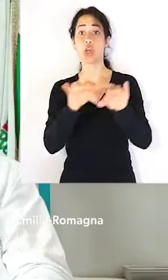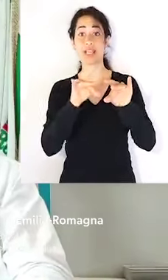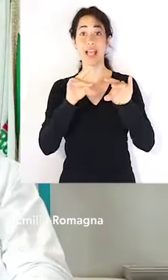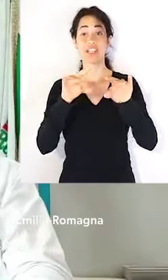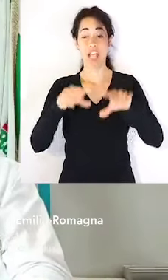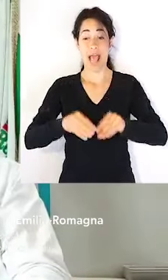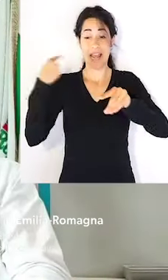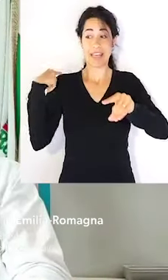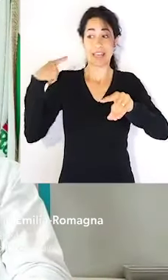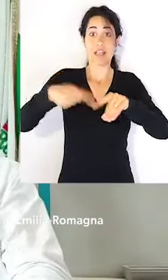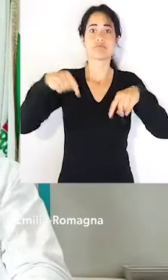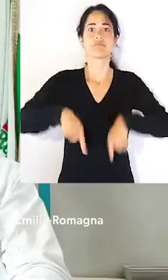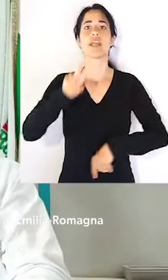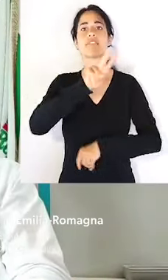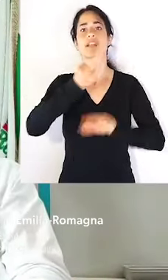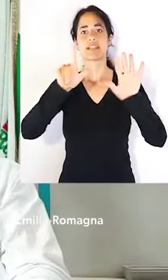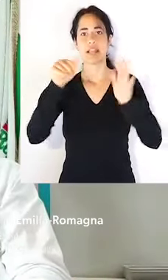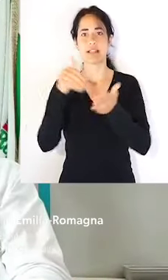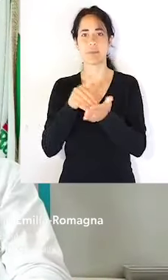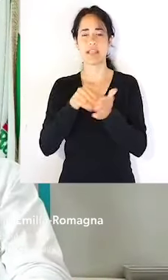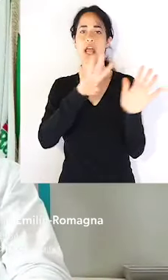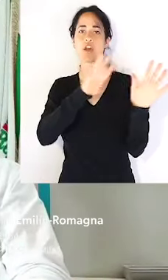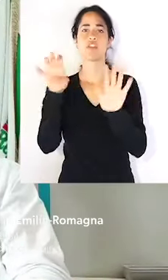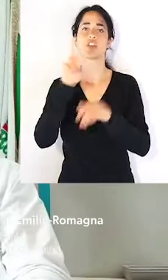dall'inizio dell'epidemia sono